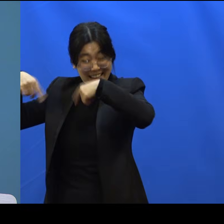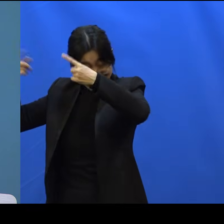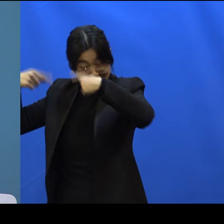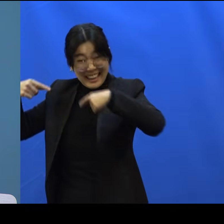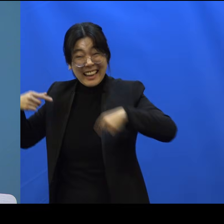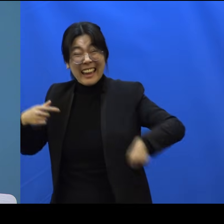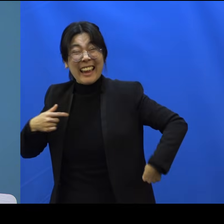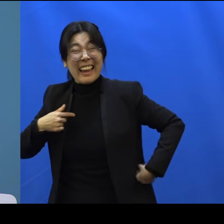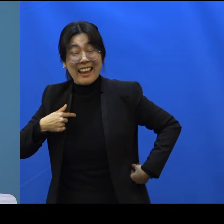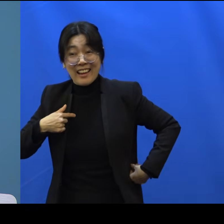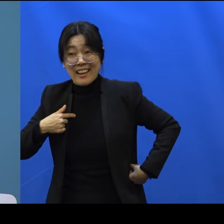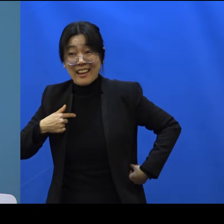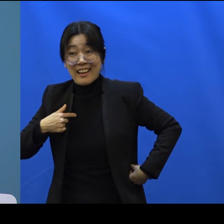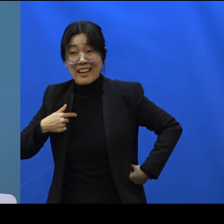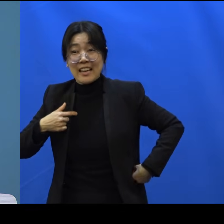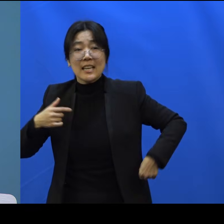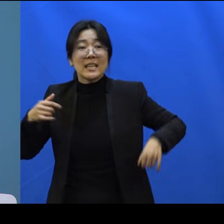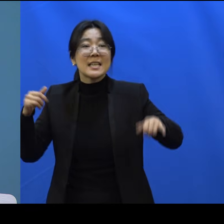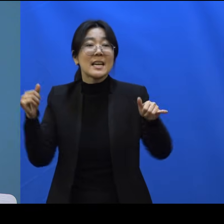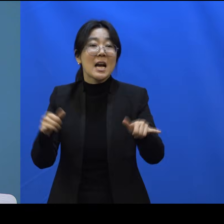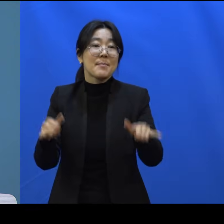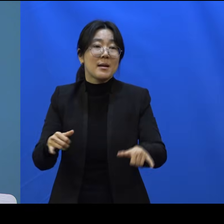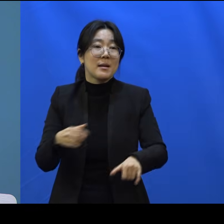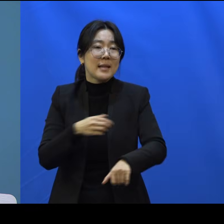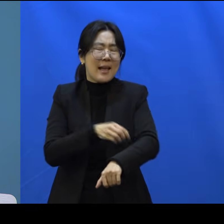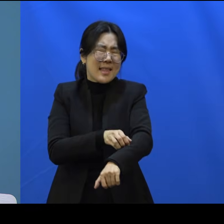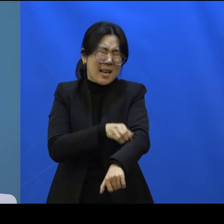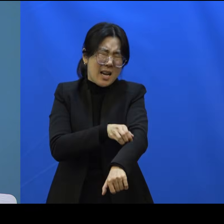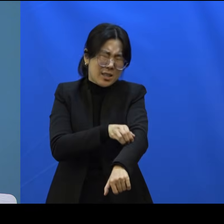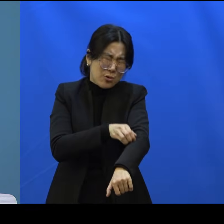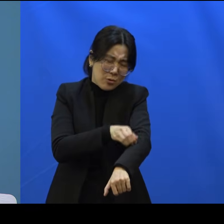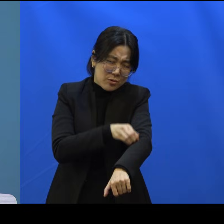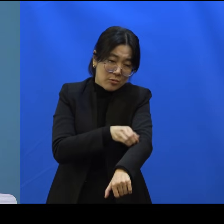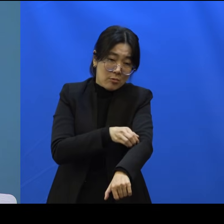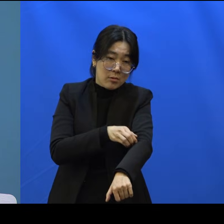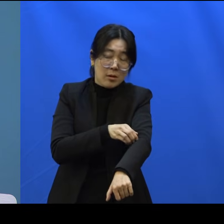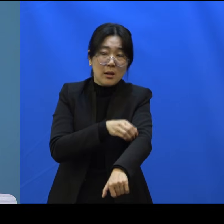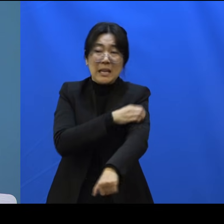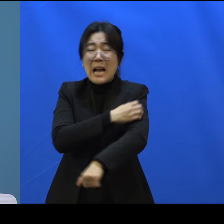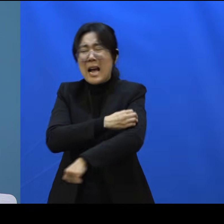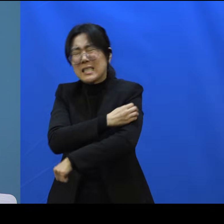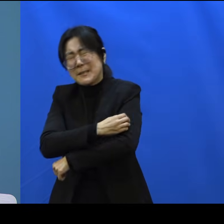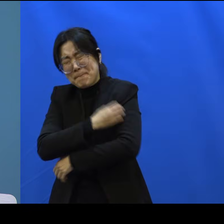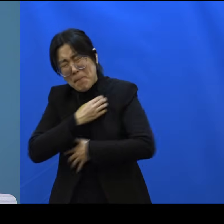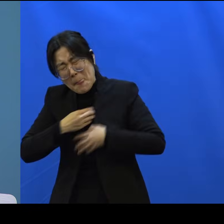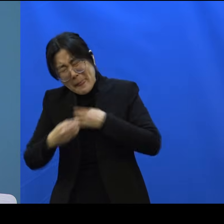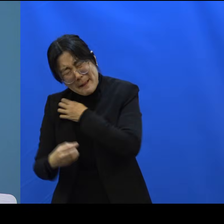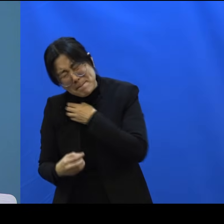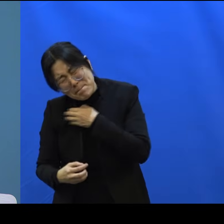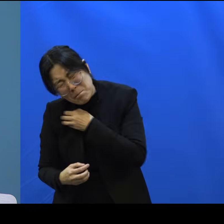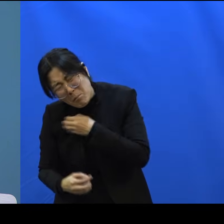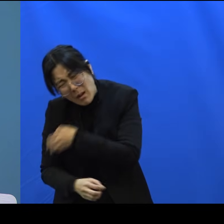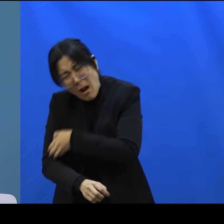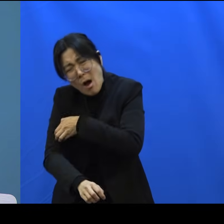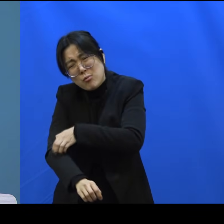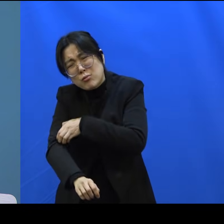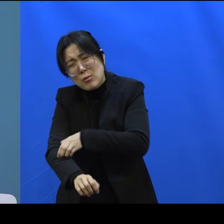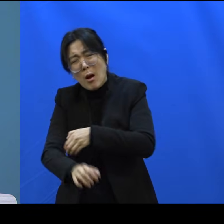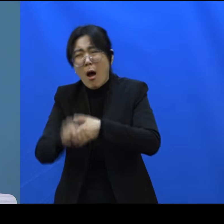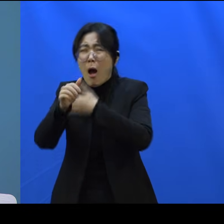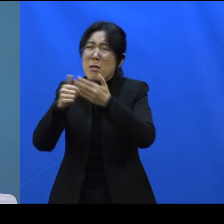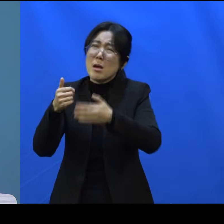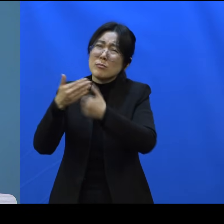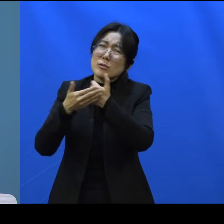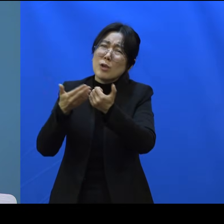있지 않도록. 만약에 그 가시가 그 바울을 약하게 하지 않았다면 바울은 진짜 그냥 방망 날랐을